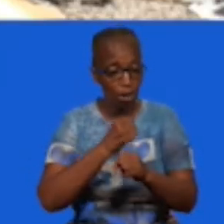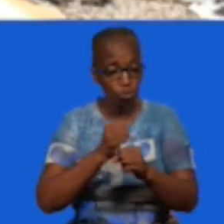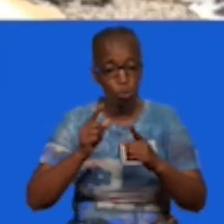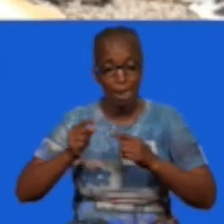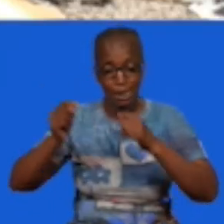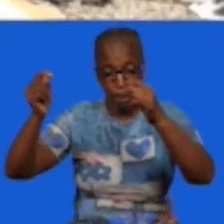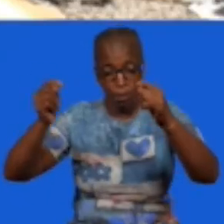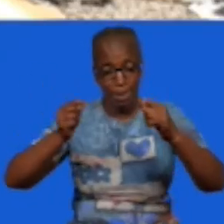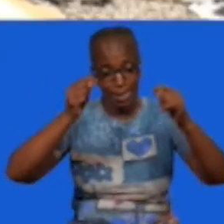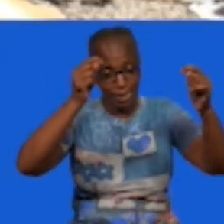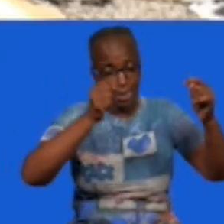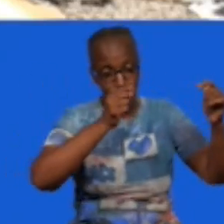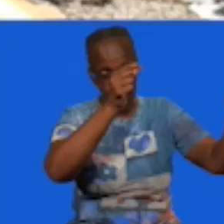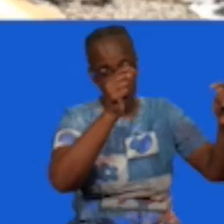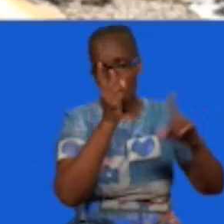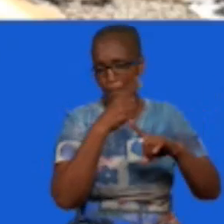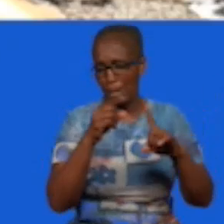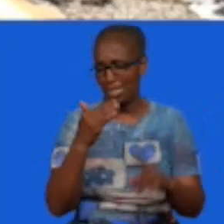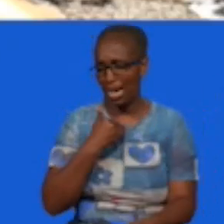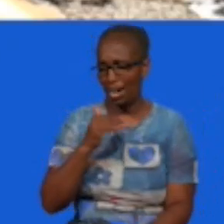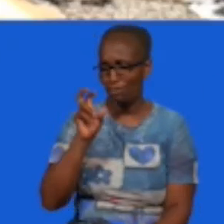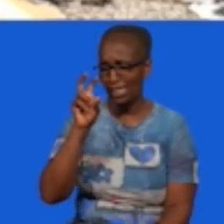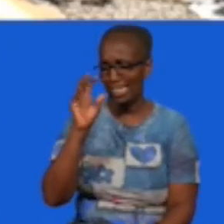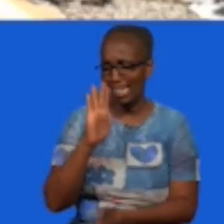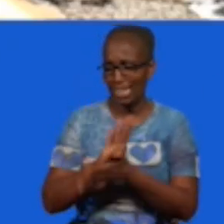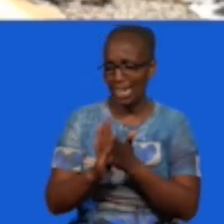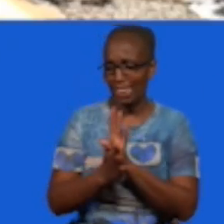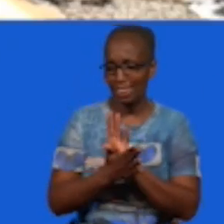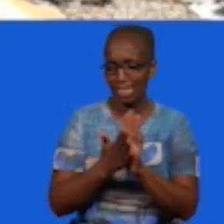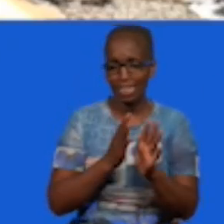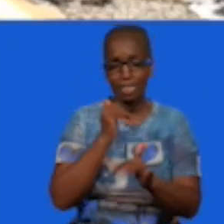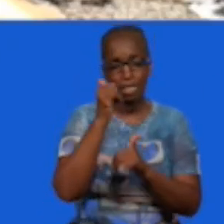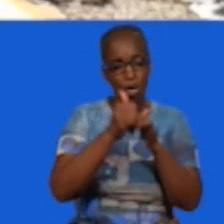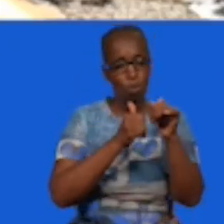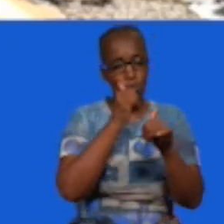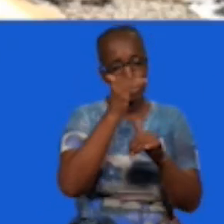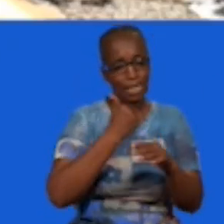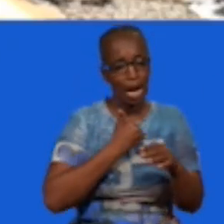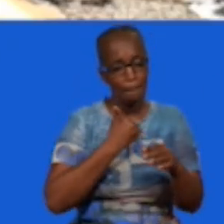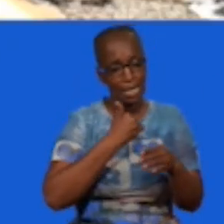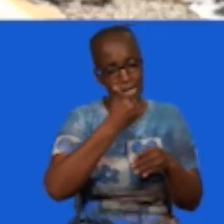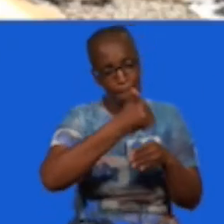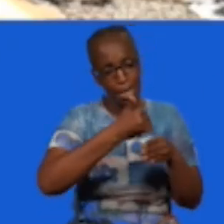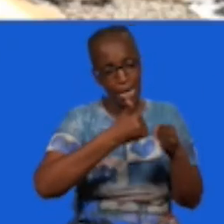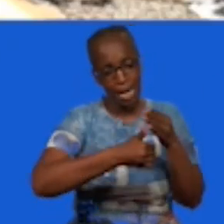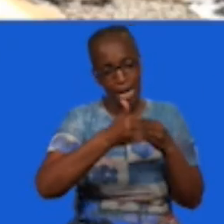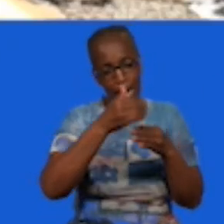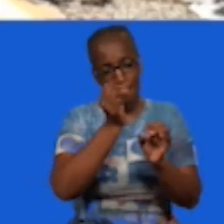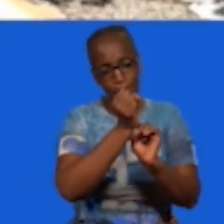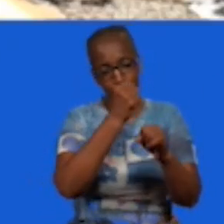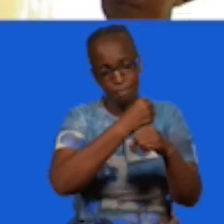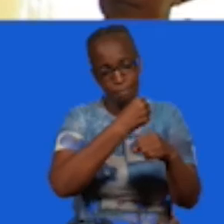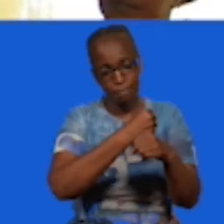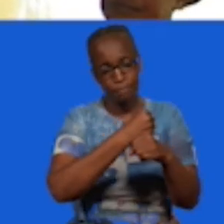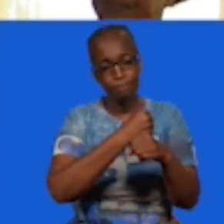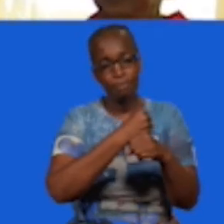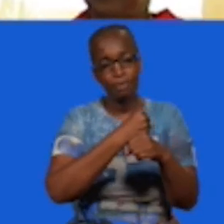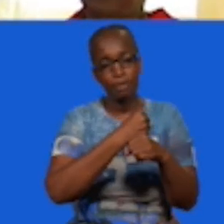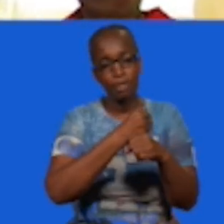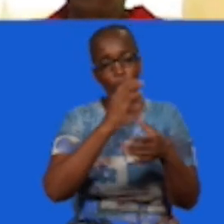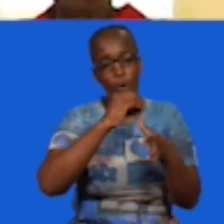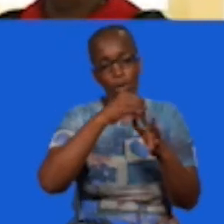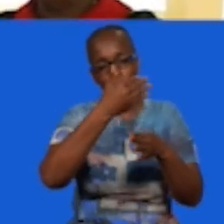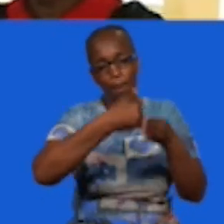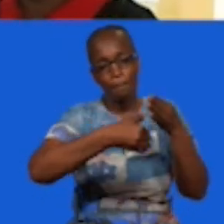watafanya maandamano, na mimi sijaona chochote ambacho kinatengenezwa na maandamano. Spika